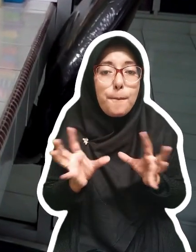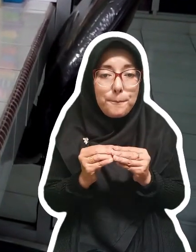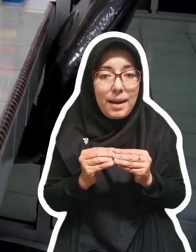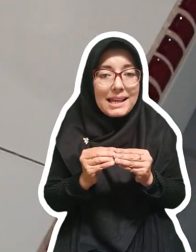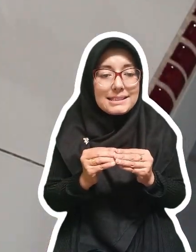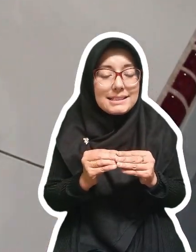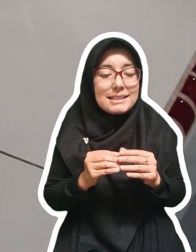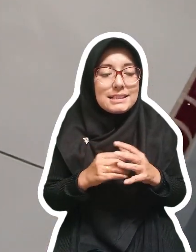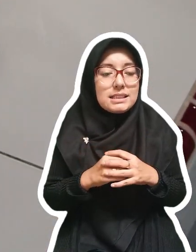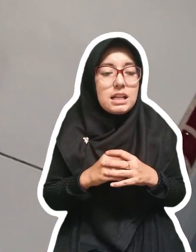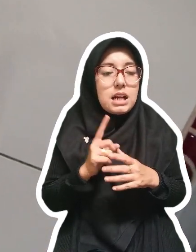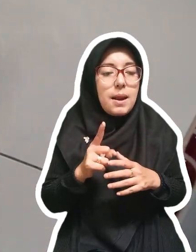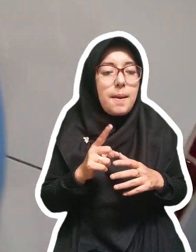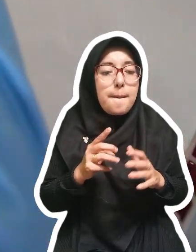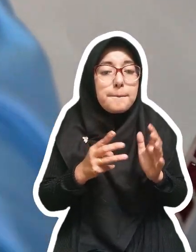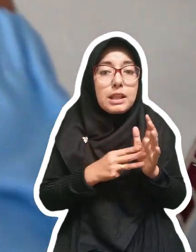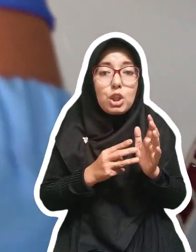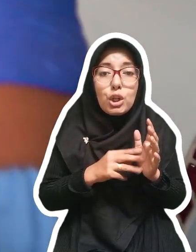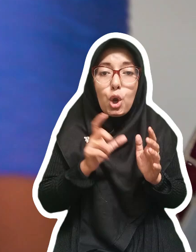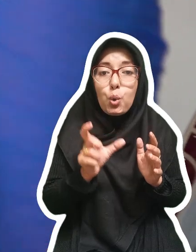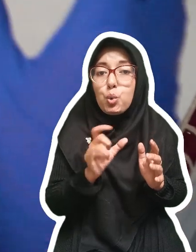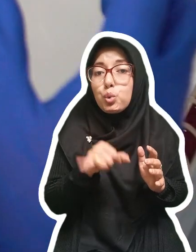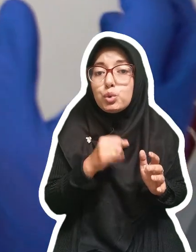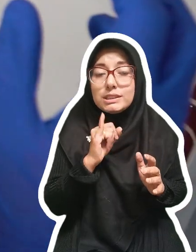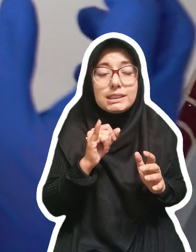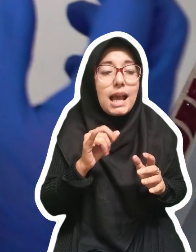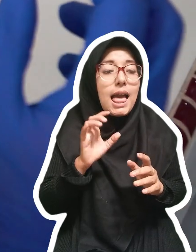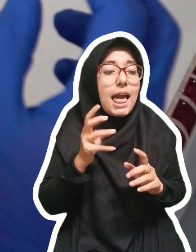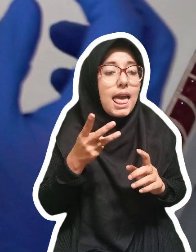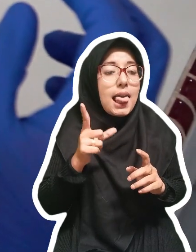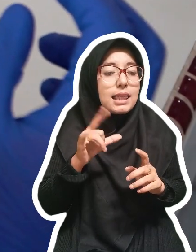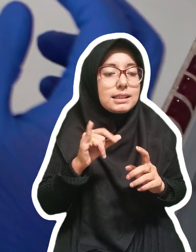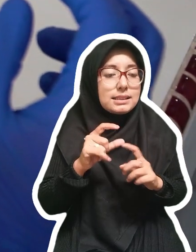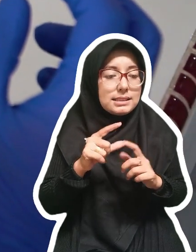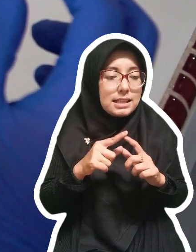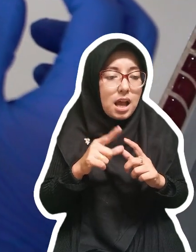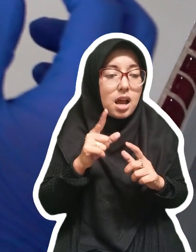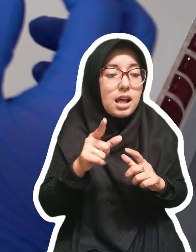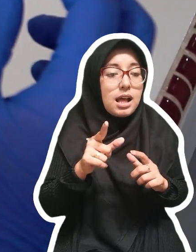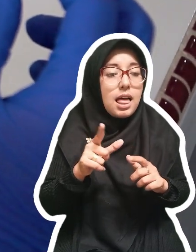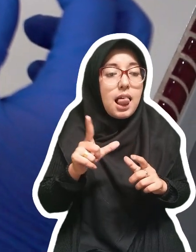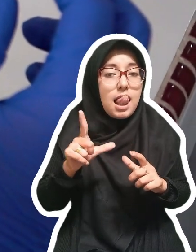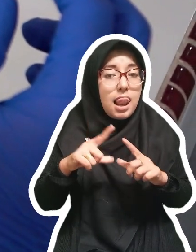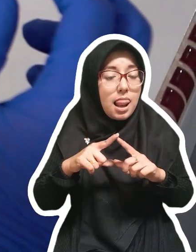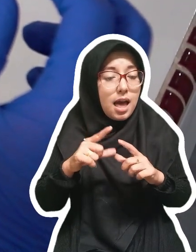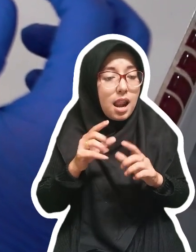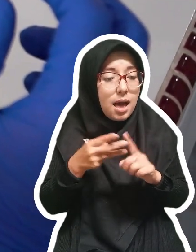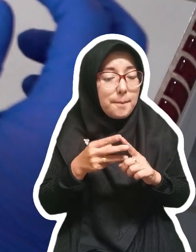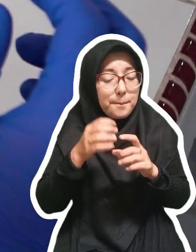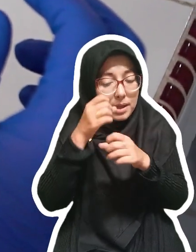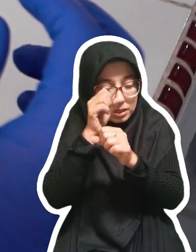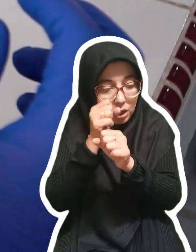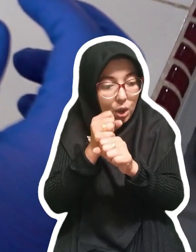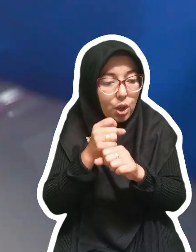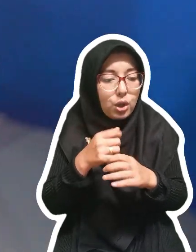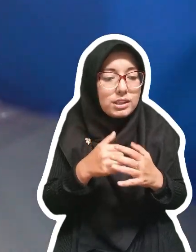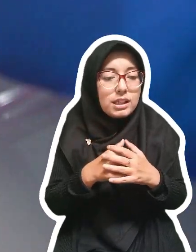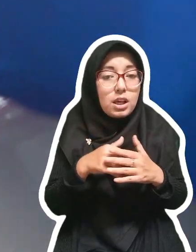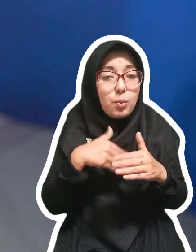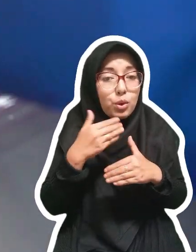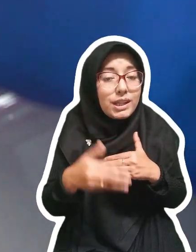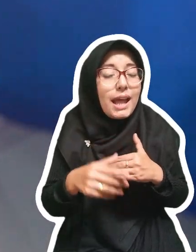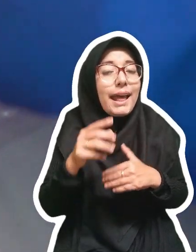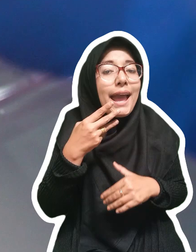kompleks dengan metode uji ELISA. ELISA yang kita gunakan di lab bakteriologi adalah ELISA